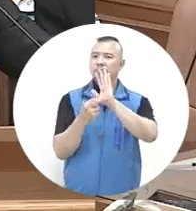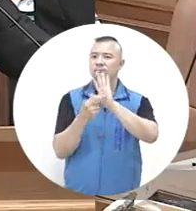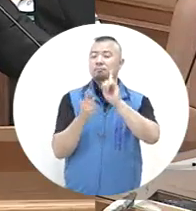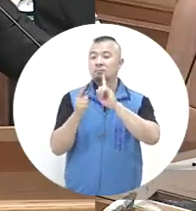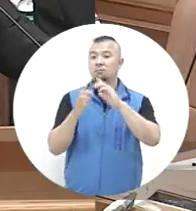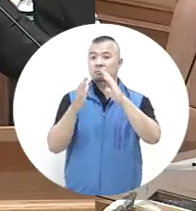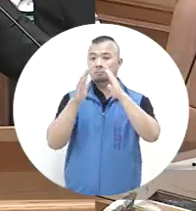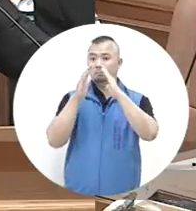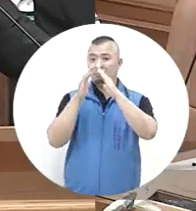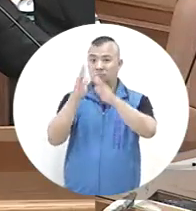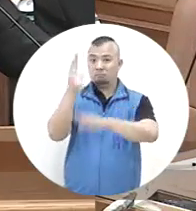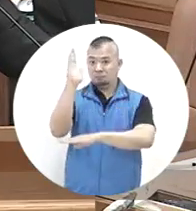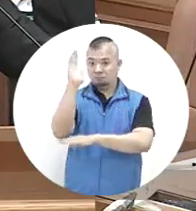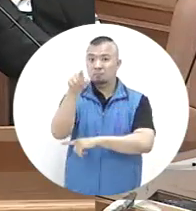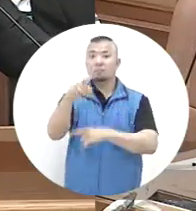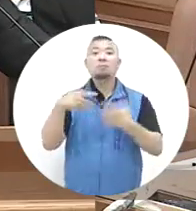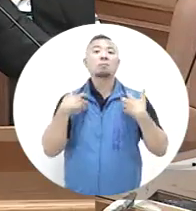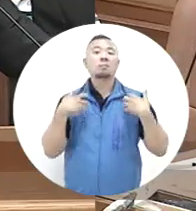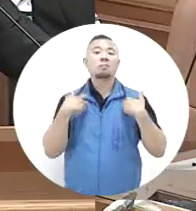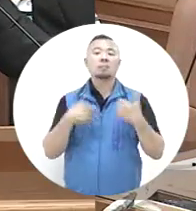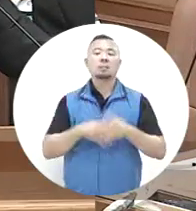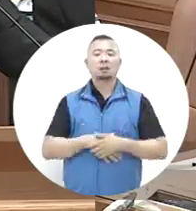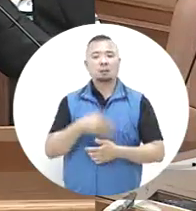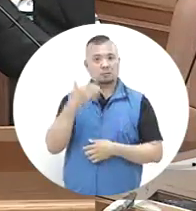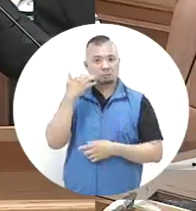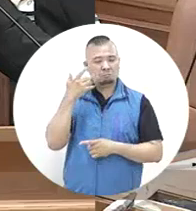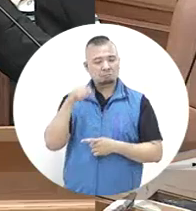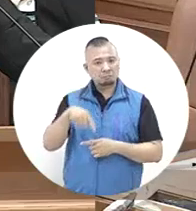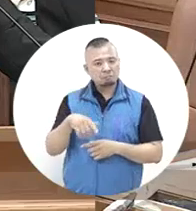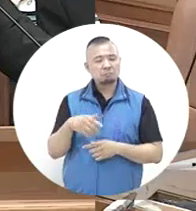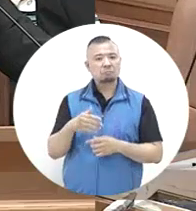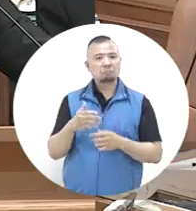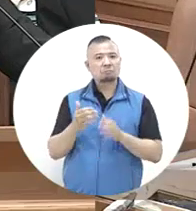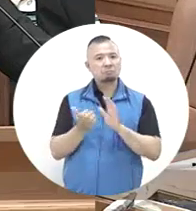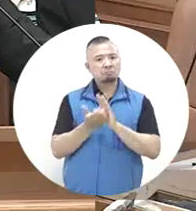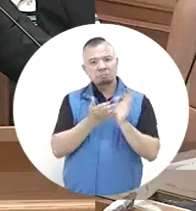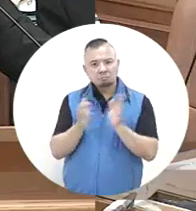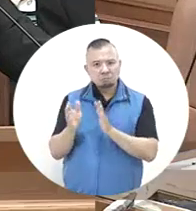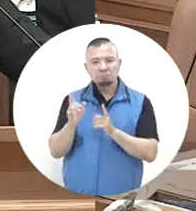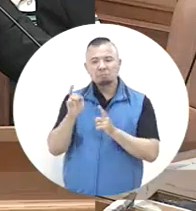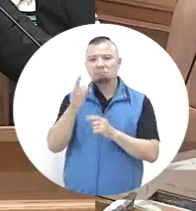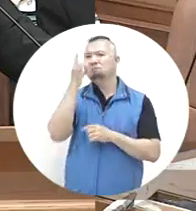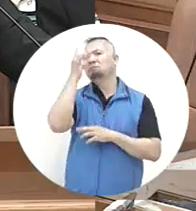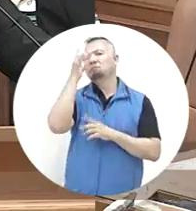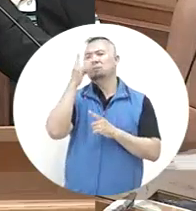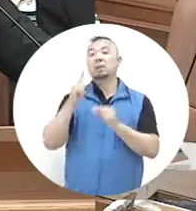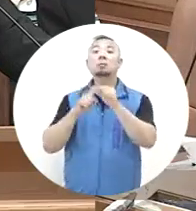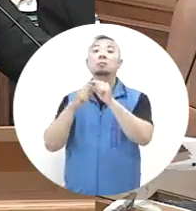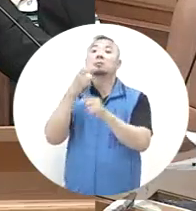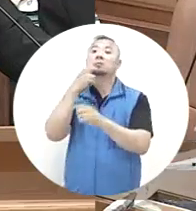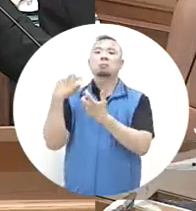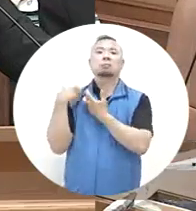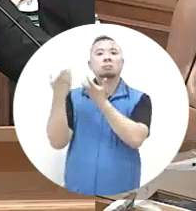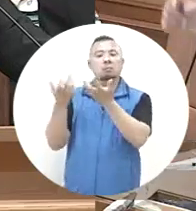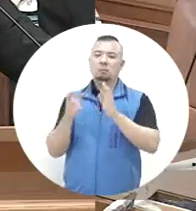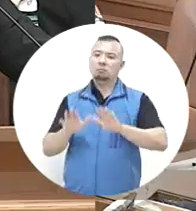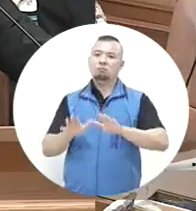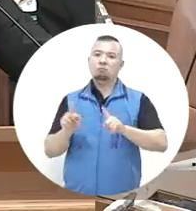很多处理不好的或是没有办法处理的都推中央。啊，今天北派你开场就有